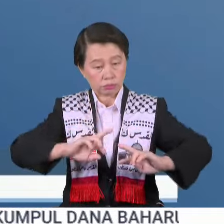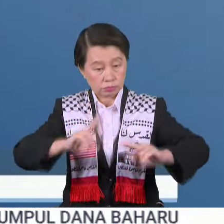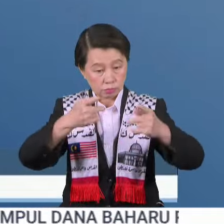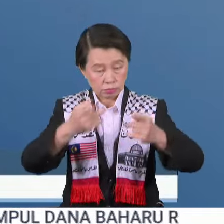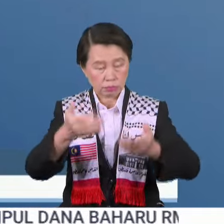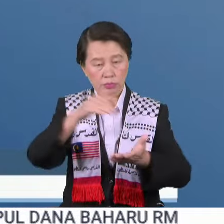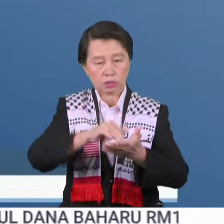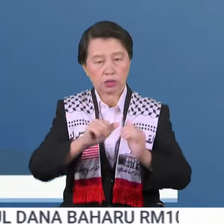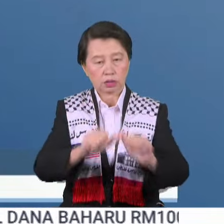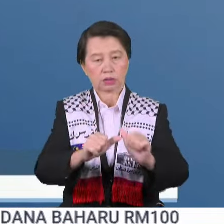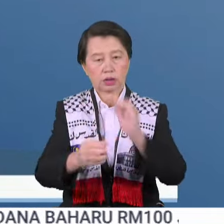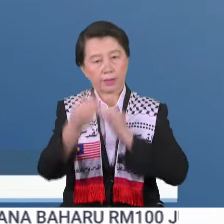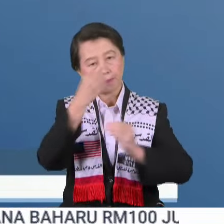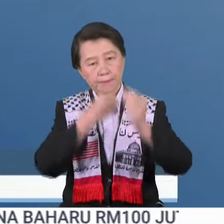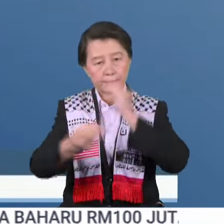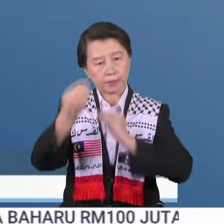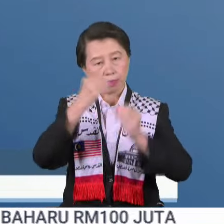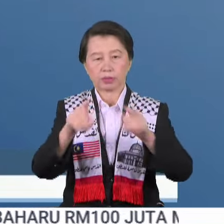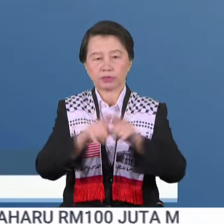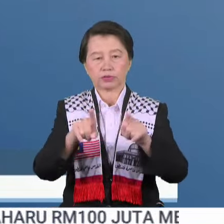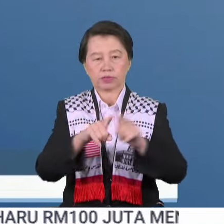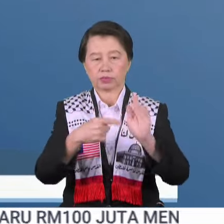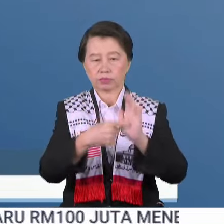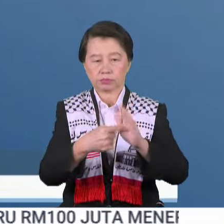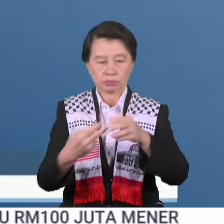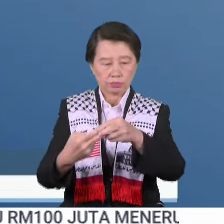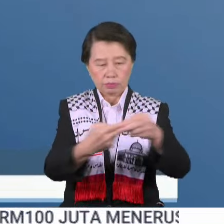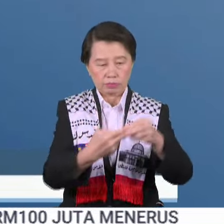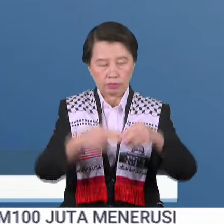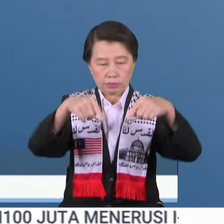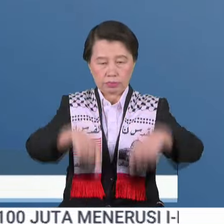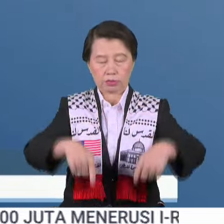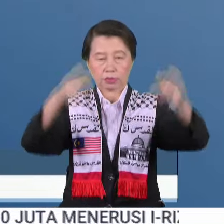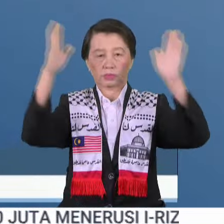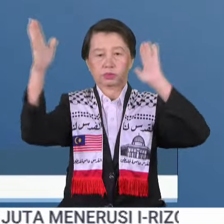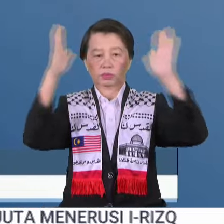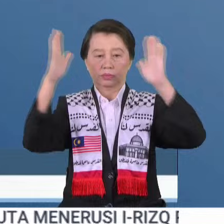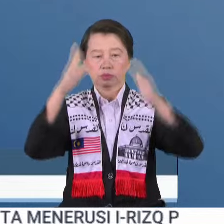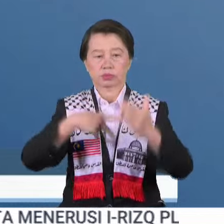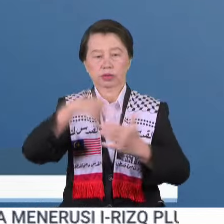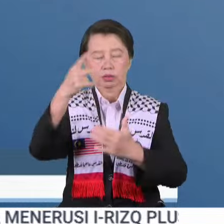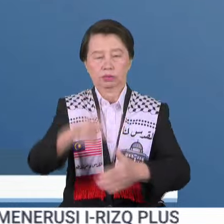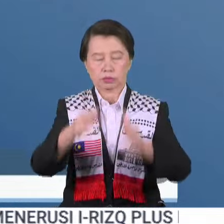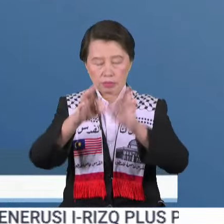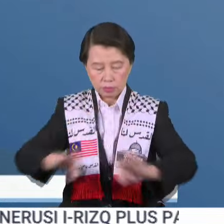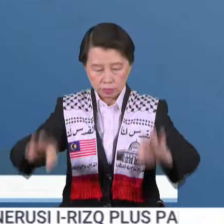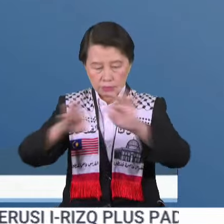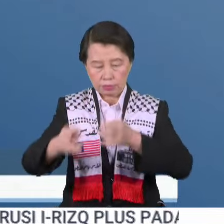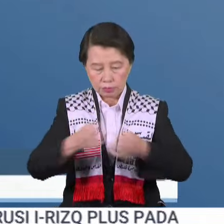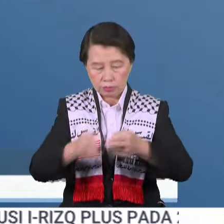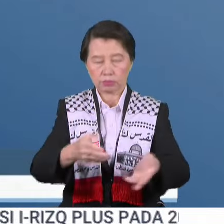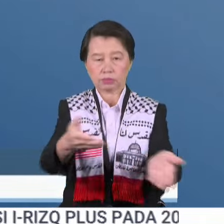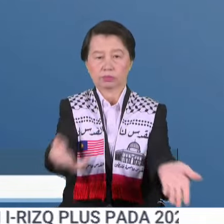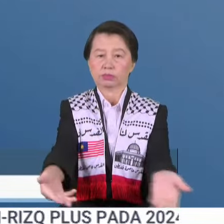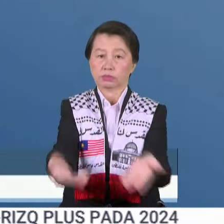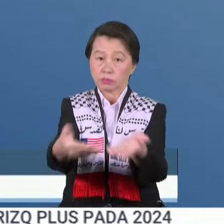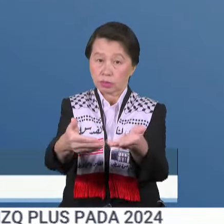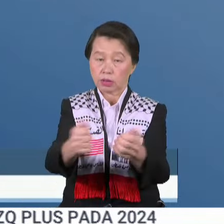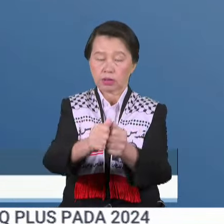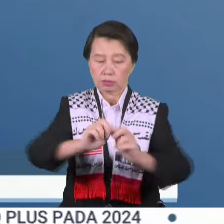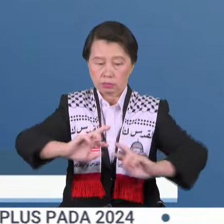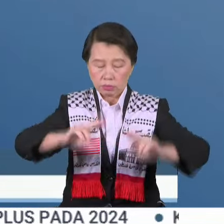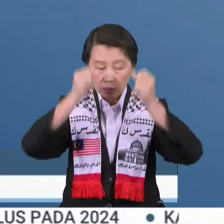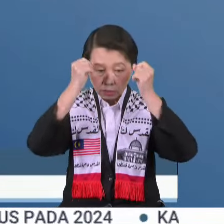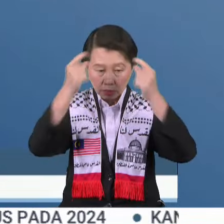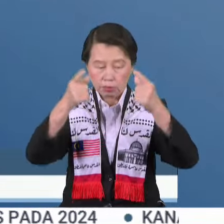mengekalkan makanan warisan sebagai simbol perpaduan di Malaysia program menitik beratkan usaha untuk memperkenal dan meningkatkan